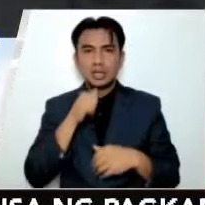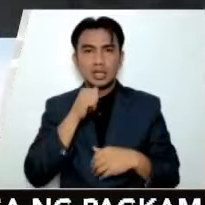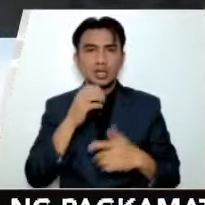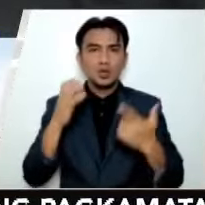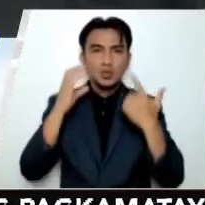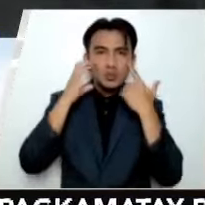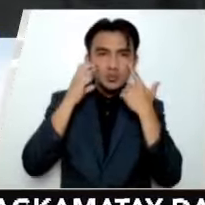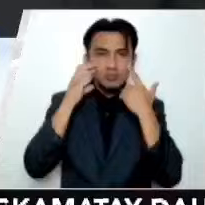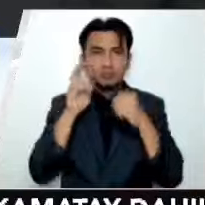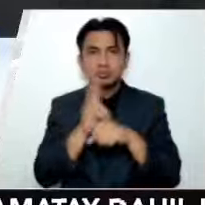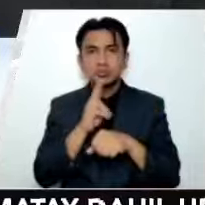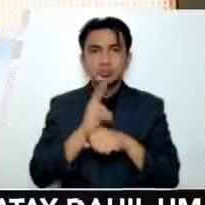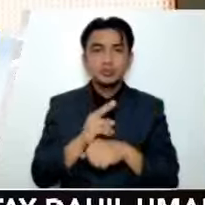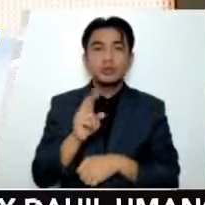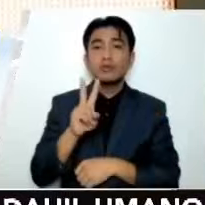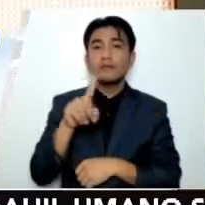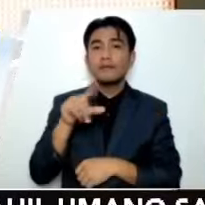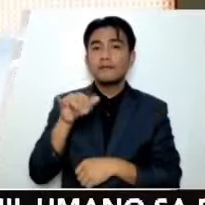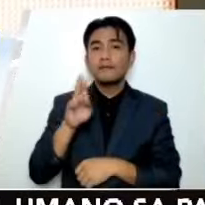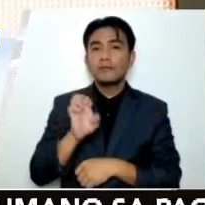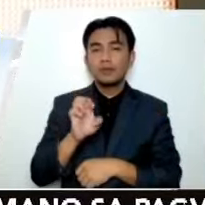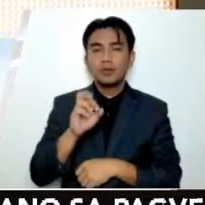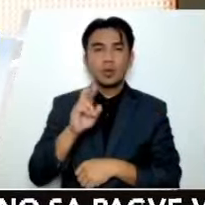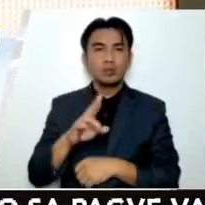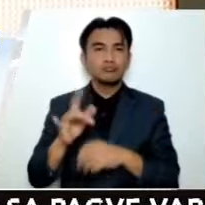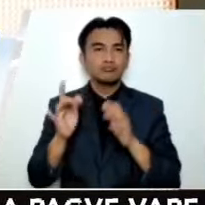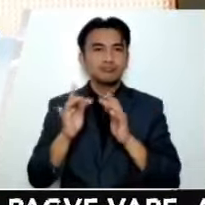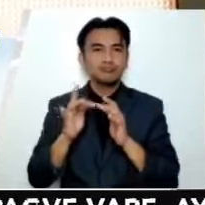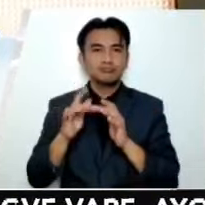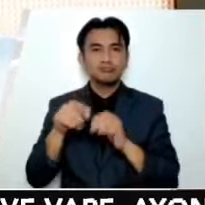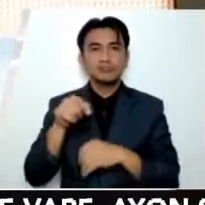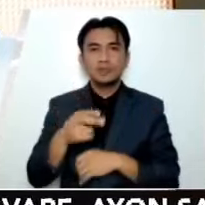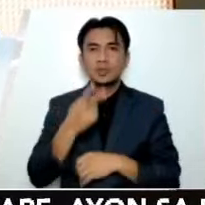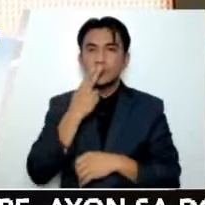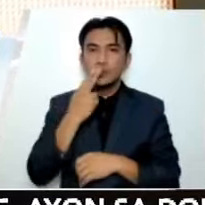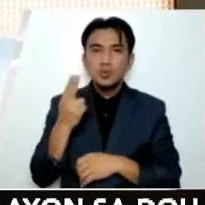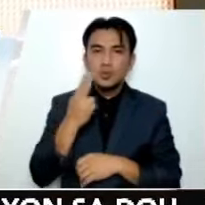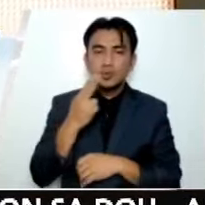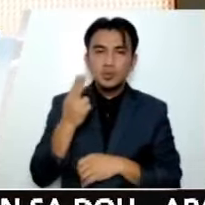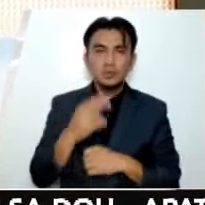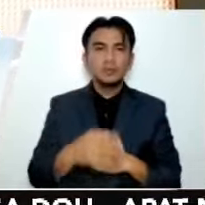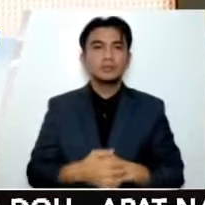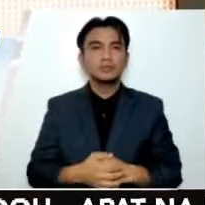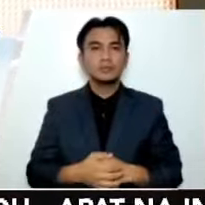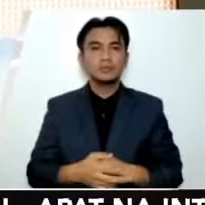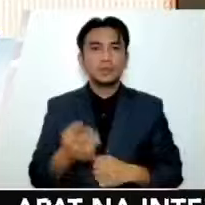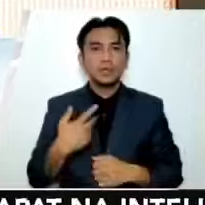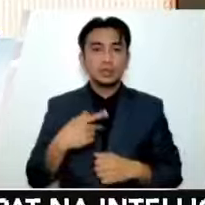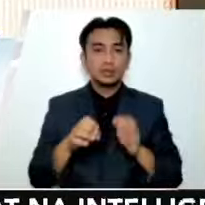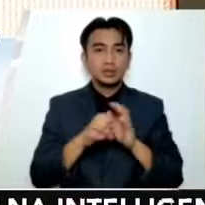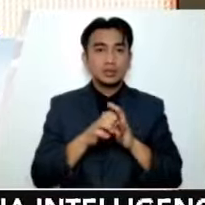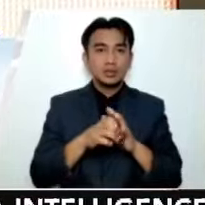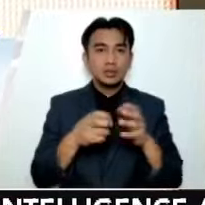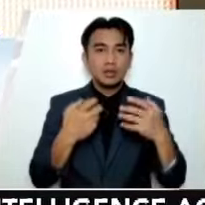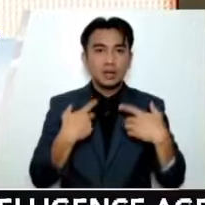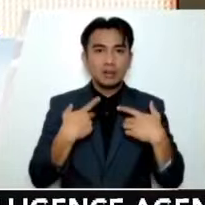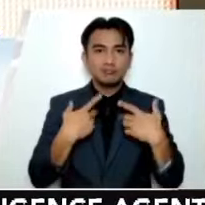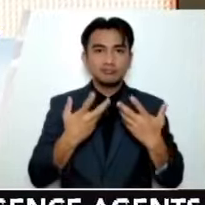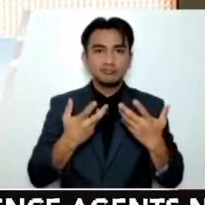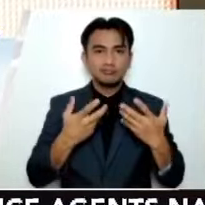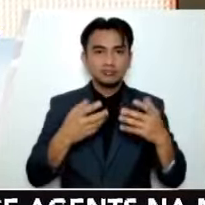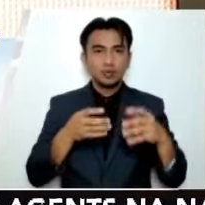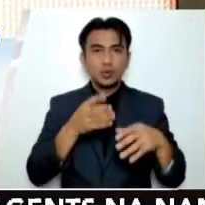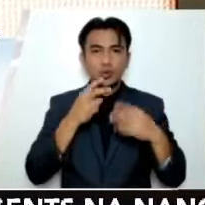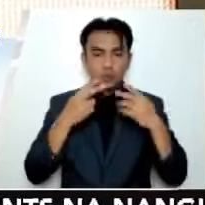mag-vape o mag-e-cigarette. Pag pumasok yung mga kemikal na nandoon sa vape, naninigas yung mga paligid ng mga ugat na